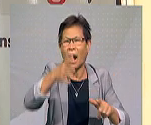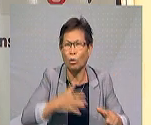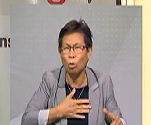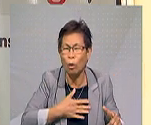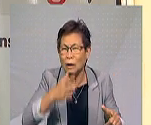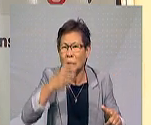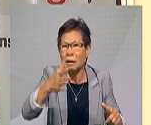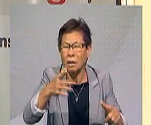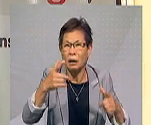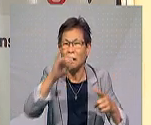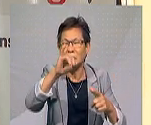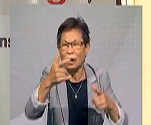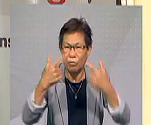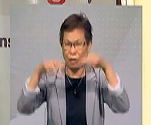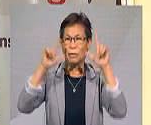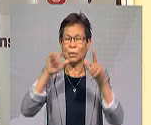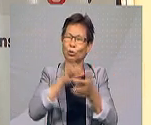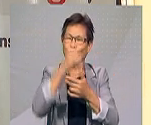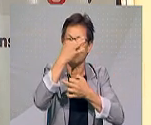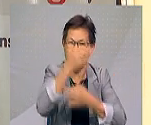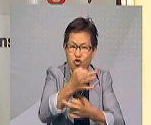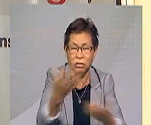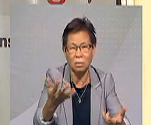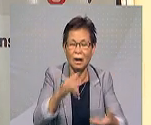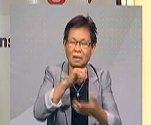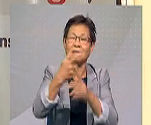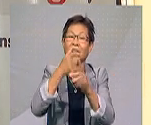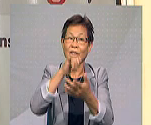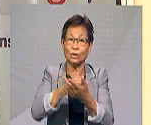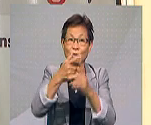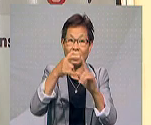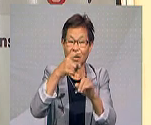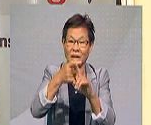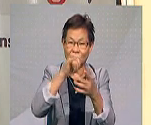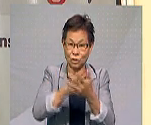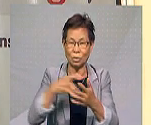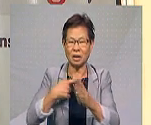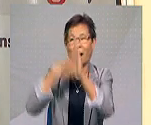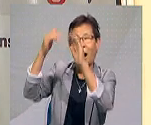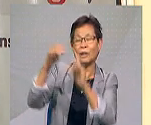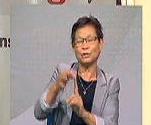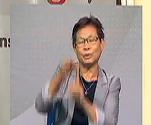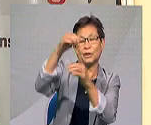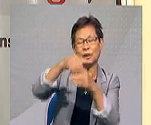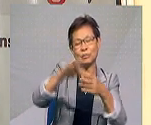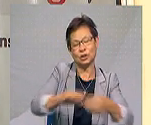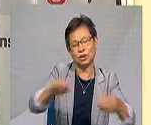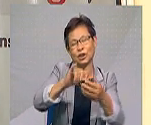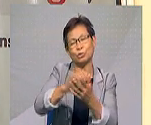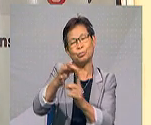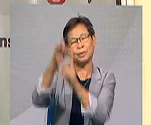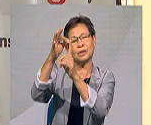nenek still famous. Jadi benda tu dah menarik minat. Jadi lepas itu kita mengharapkan satu kelainan lah dalam cerita itu sendiri.